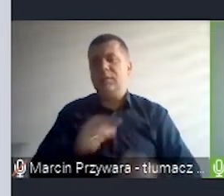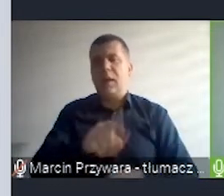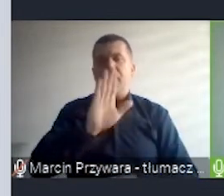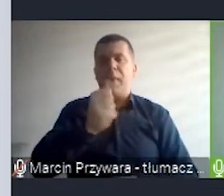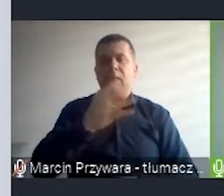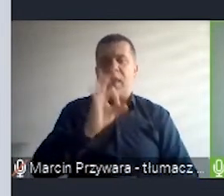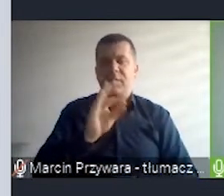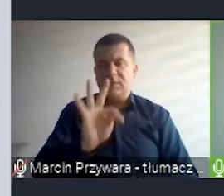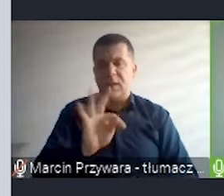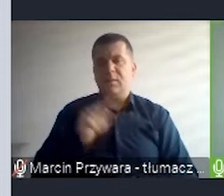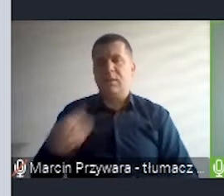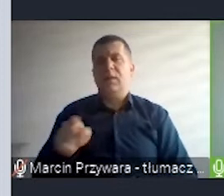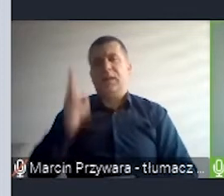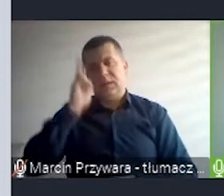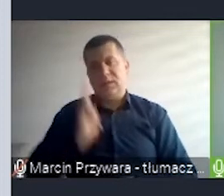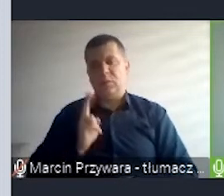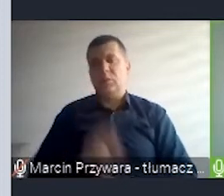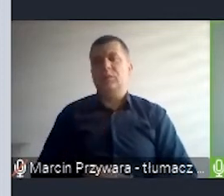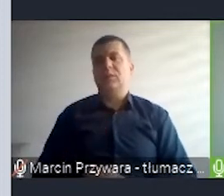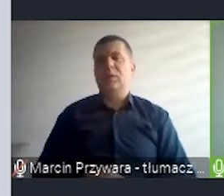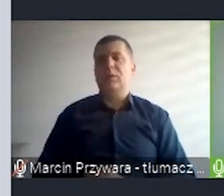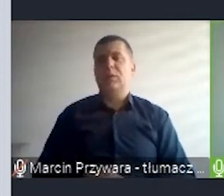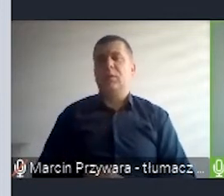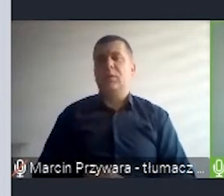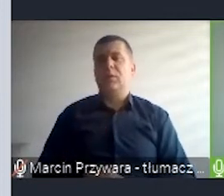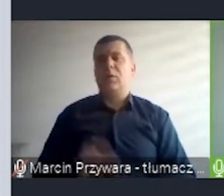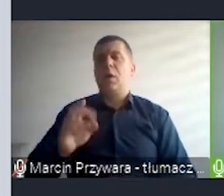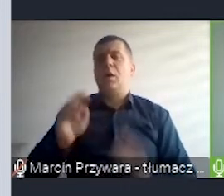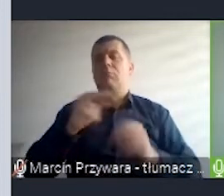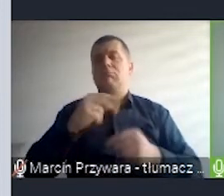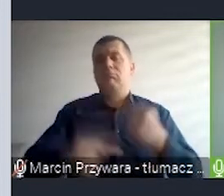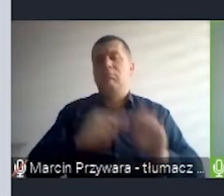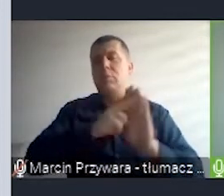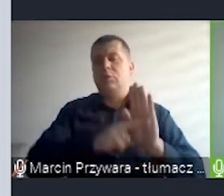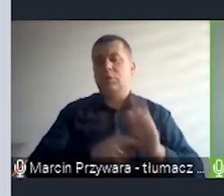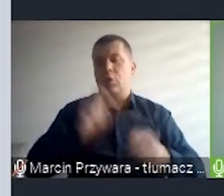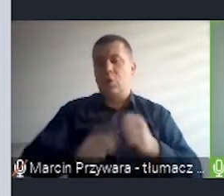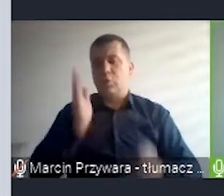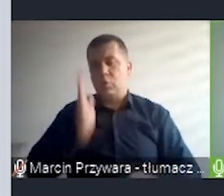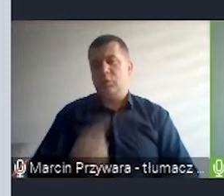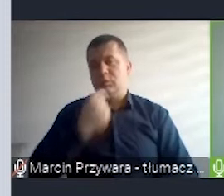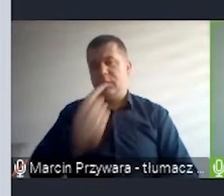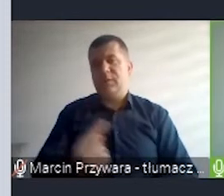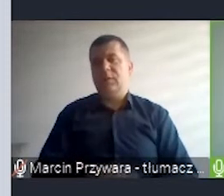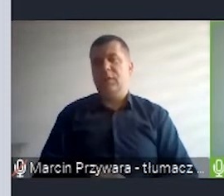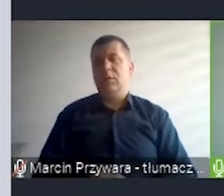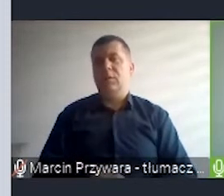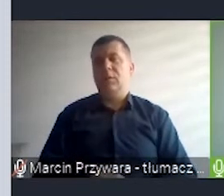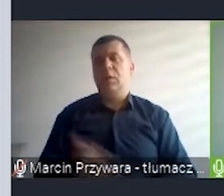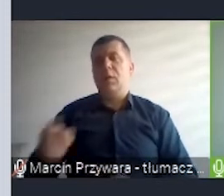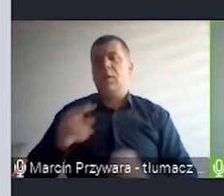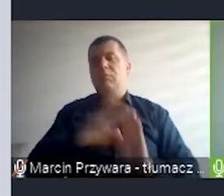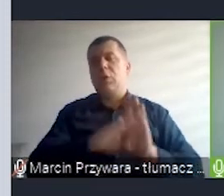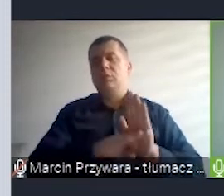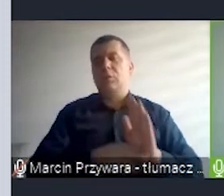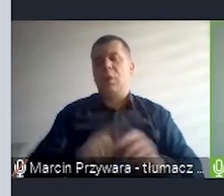a instytucją. O procedurach kontrolnych już powiedziałem, że te procedury są